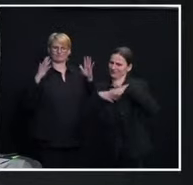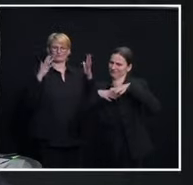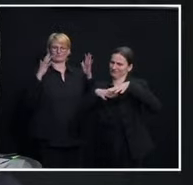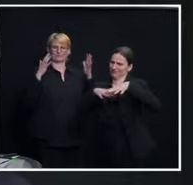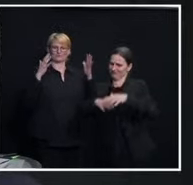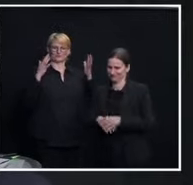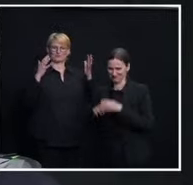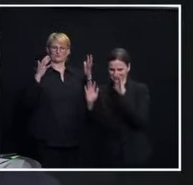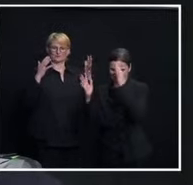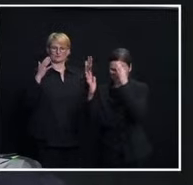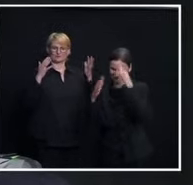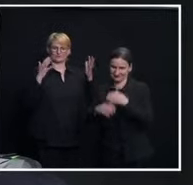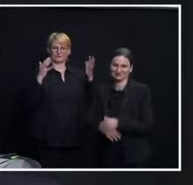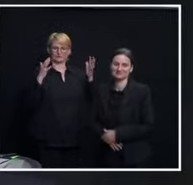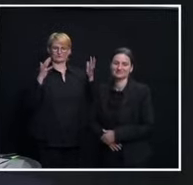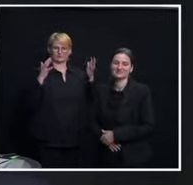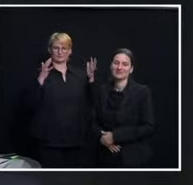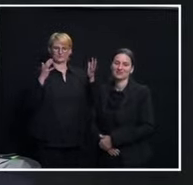Das